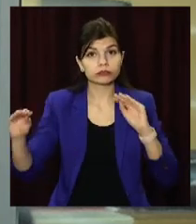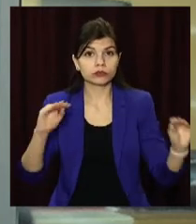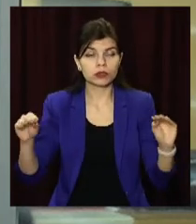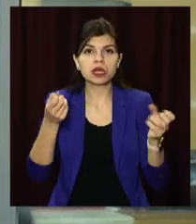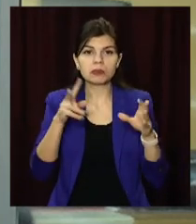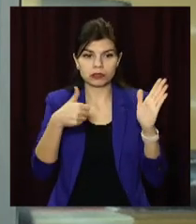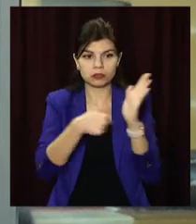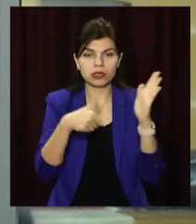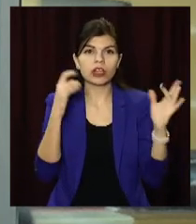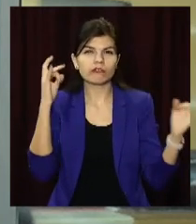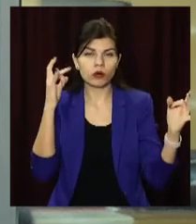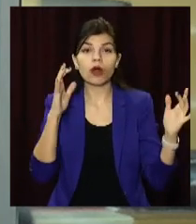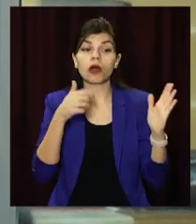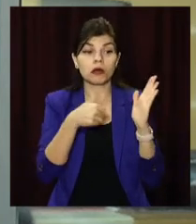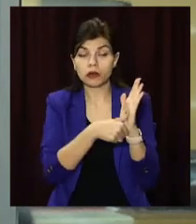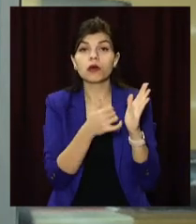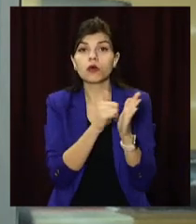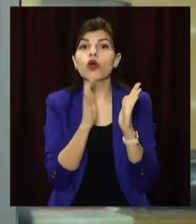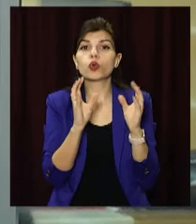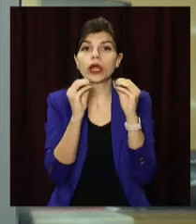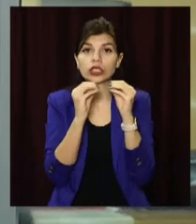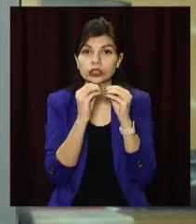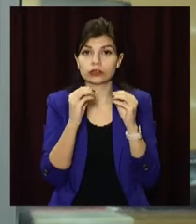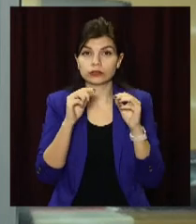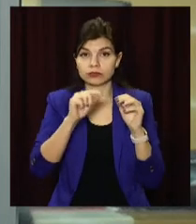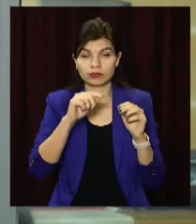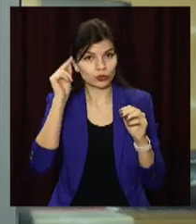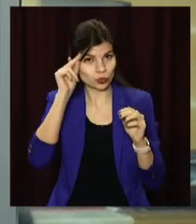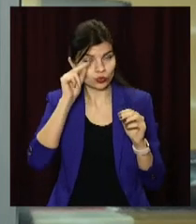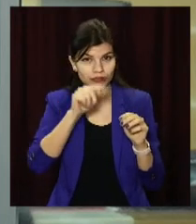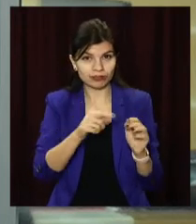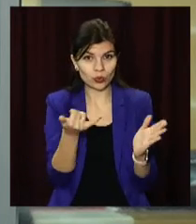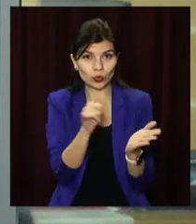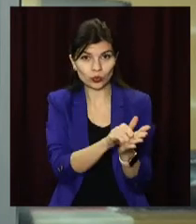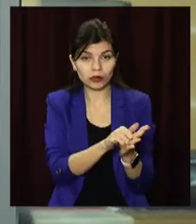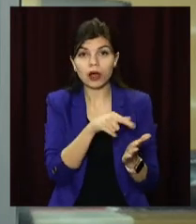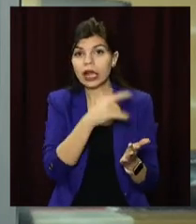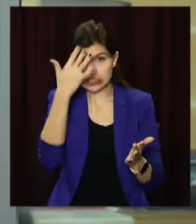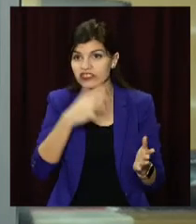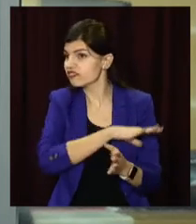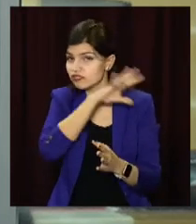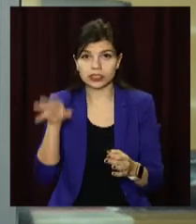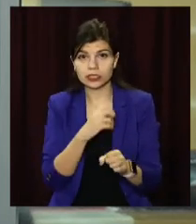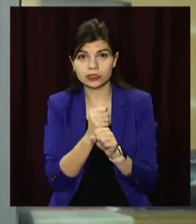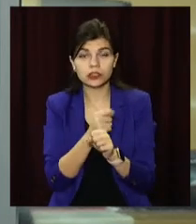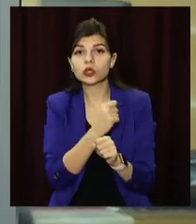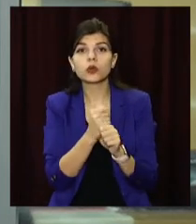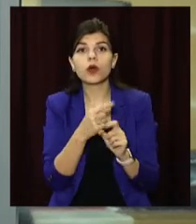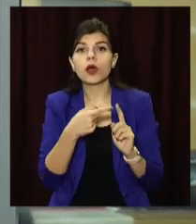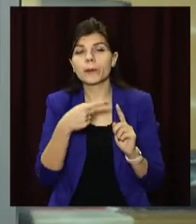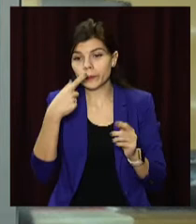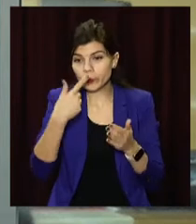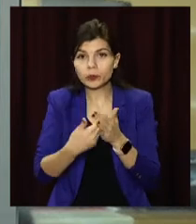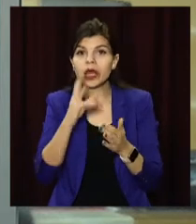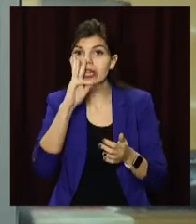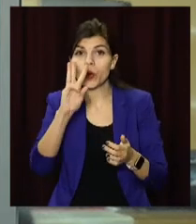тривожними кнопками. Наразі їх встановили в 10 освітніх закладах. У планах обладнати такими пристроями усі. Зробити це збираються протягом